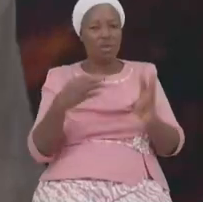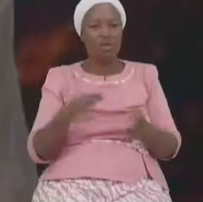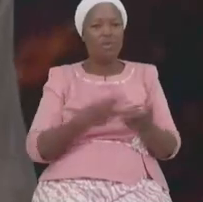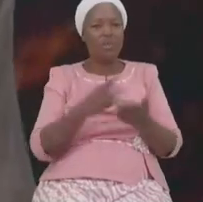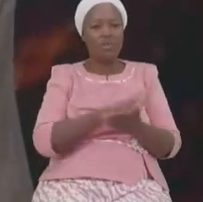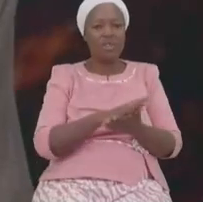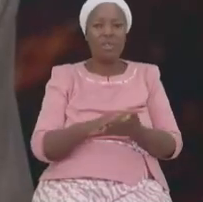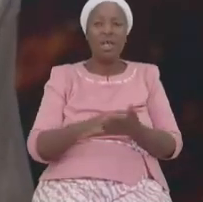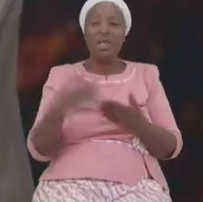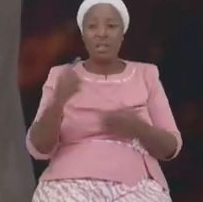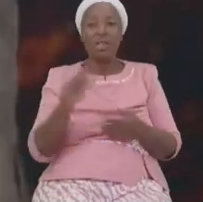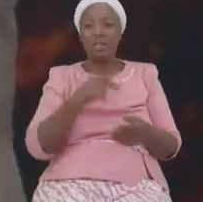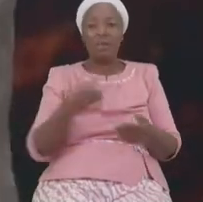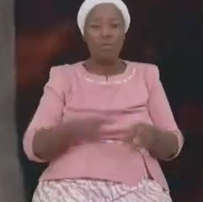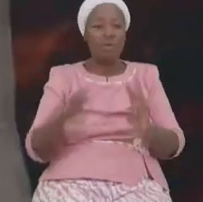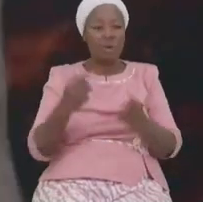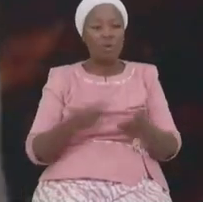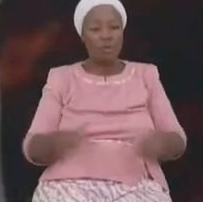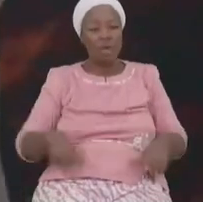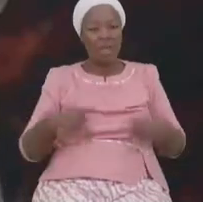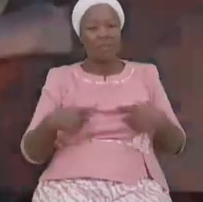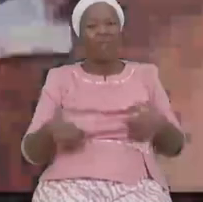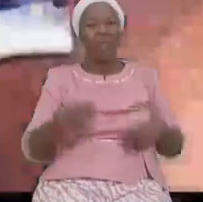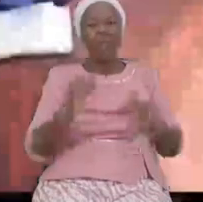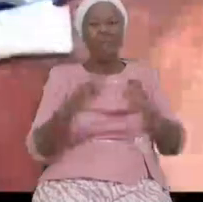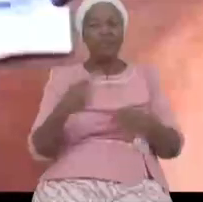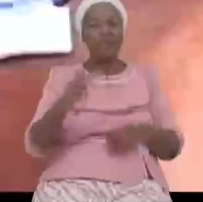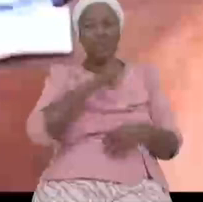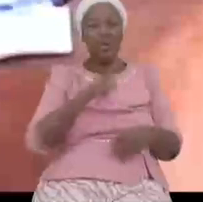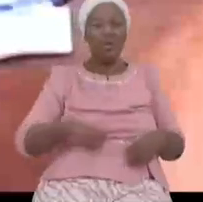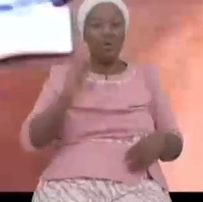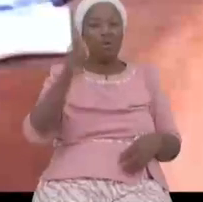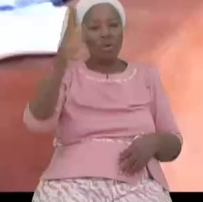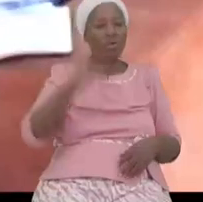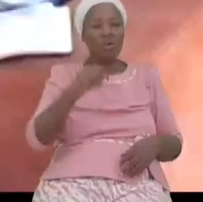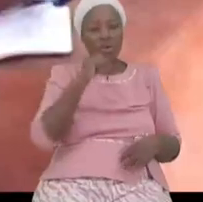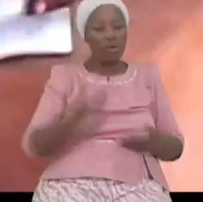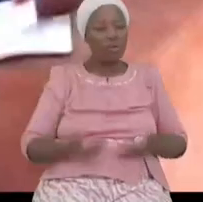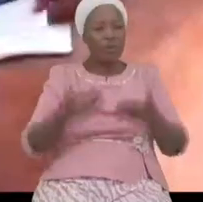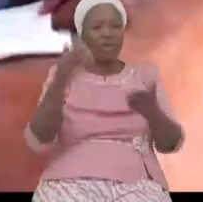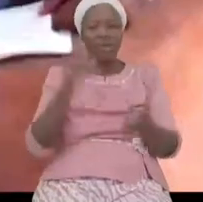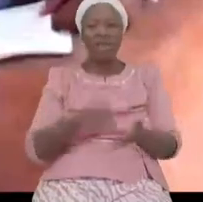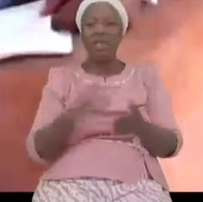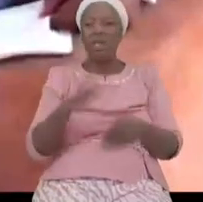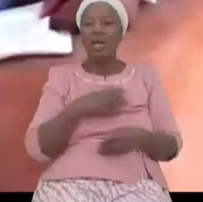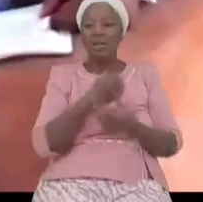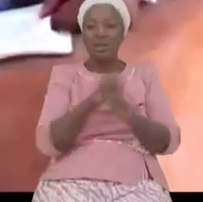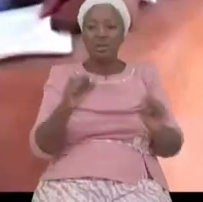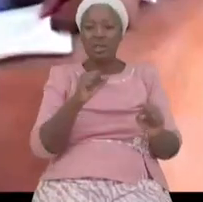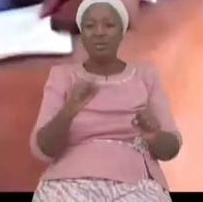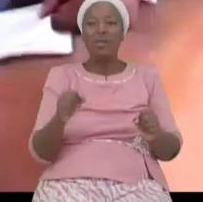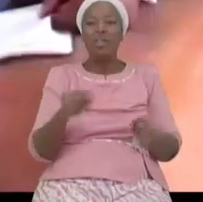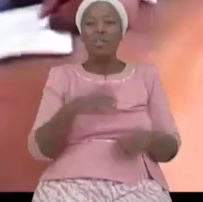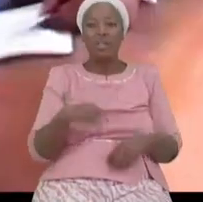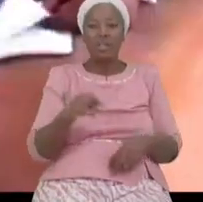justice et la voie de vie. C'est l'Éternel ton Dieu. Si tu n'es pas né de nouveau, oui, il est ton créateur, mais